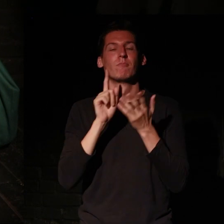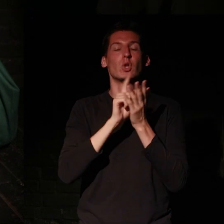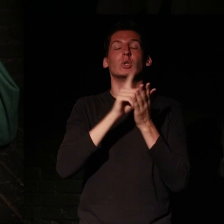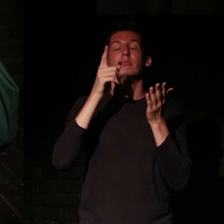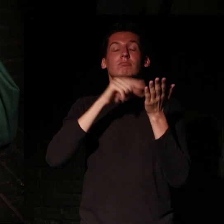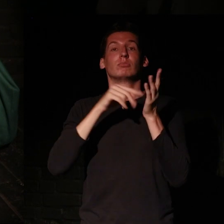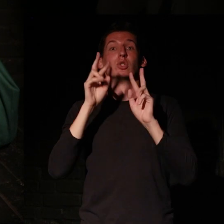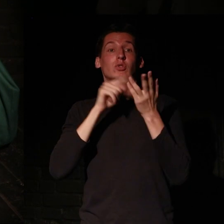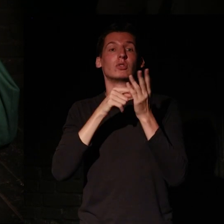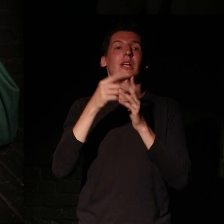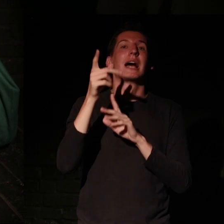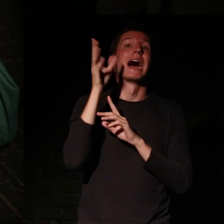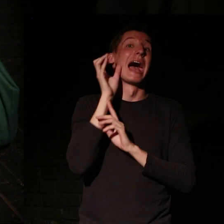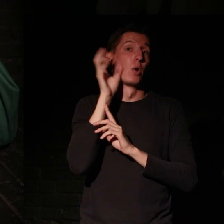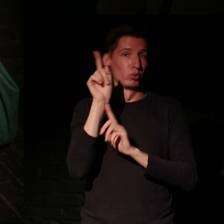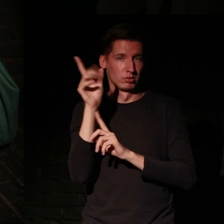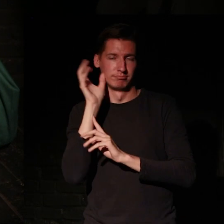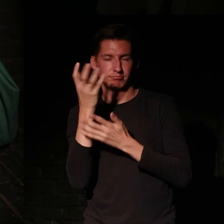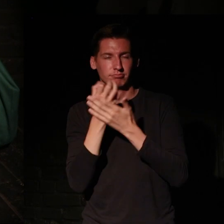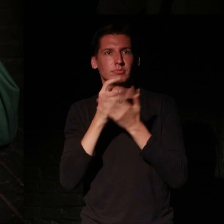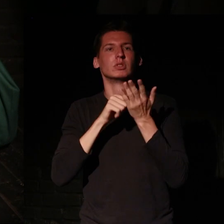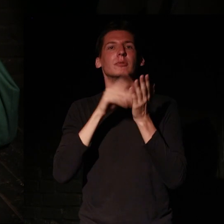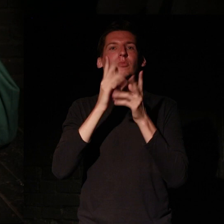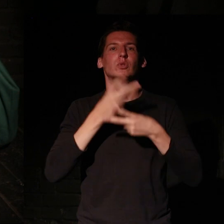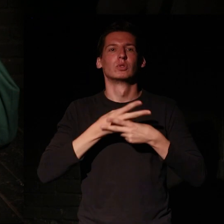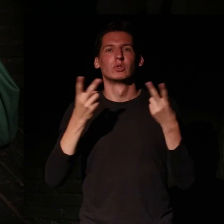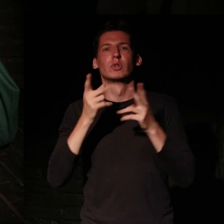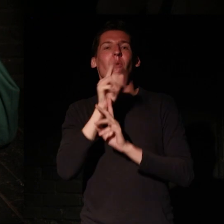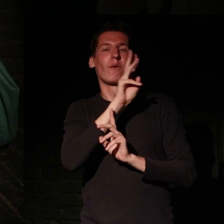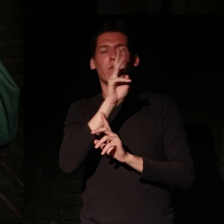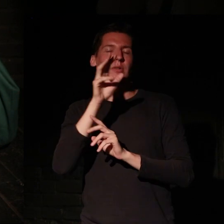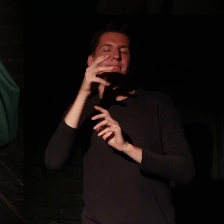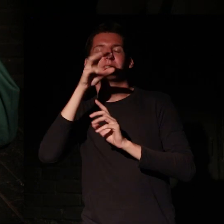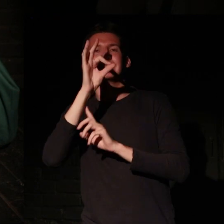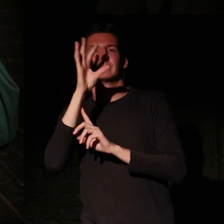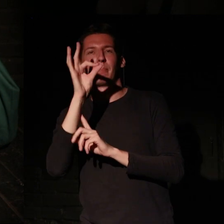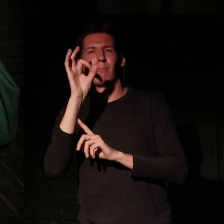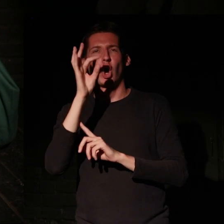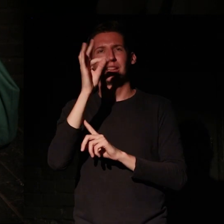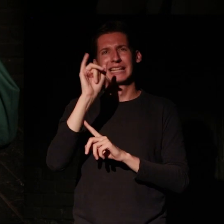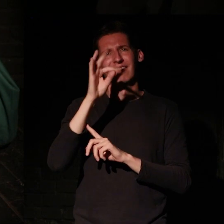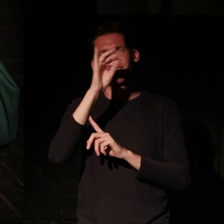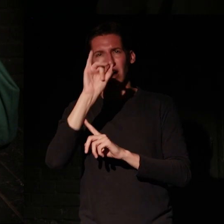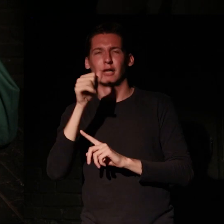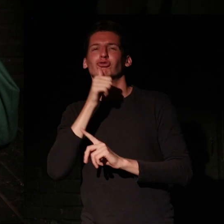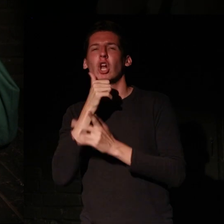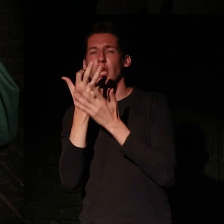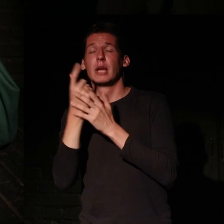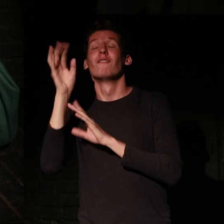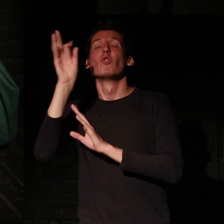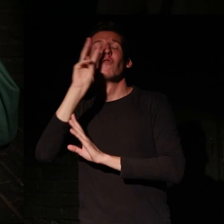Zapis audio tego spotkania znajdziecie Państwo na serwisie Spotify na profilu Gojki